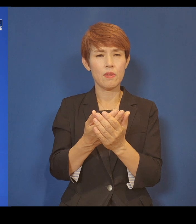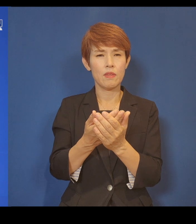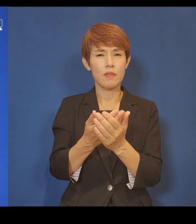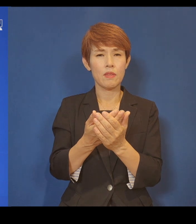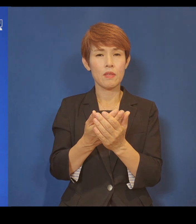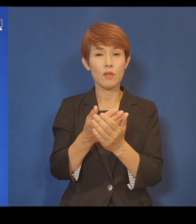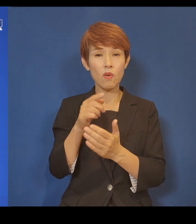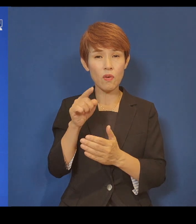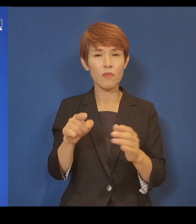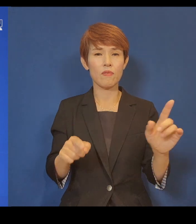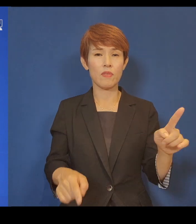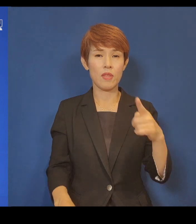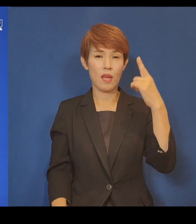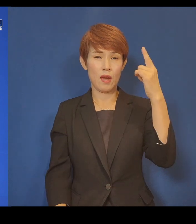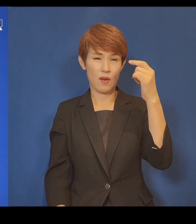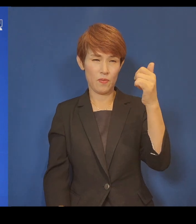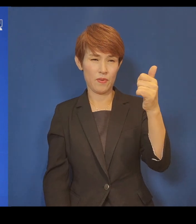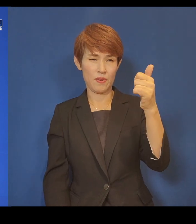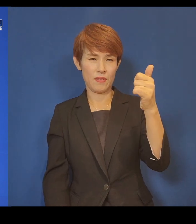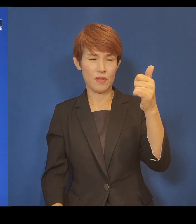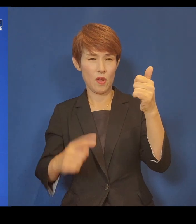그의 영혼을 사로잡았나요?